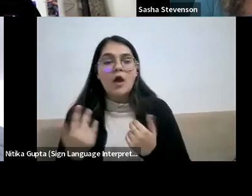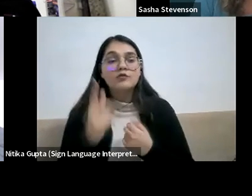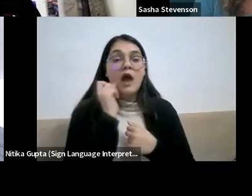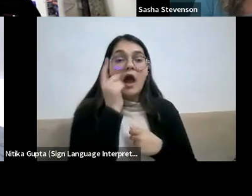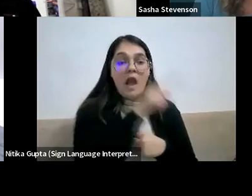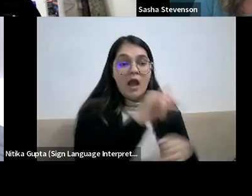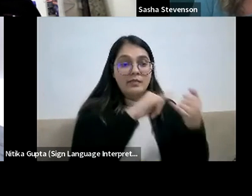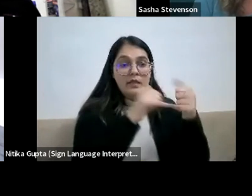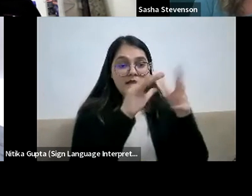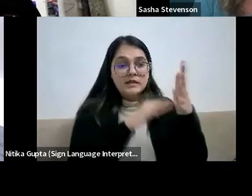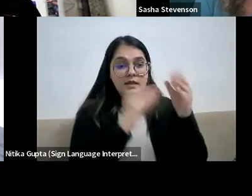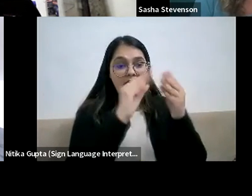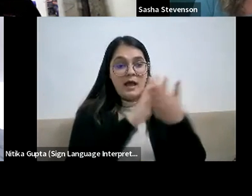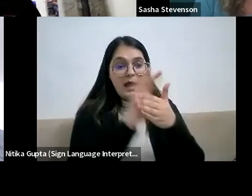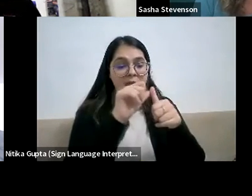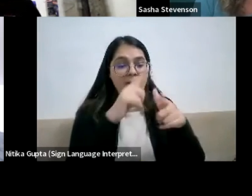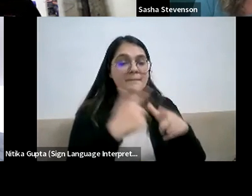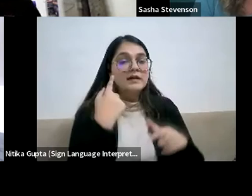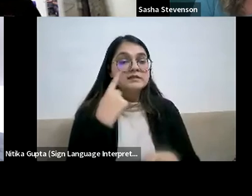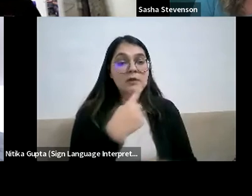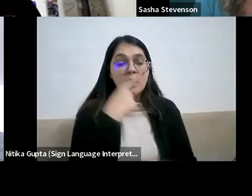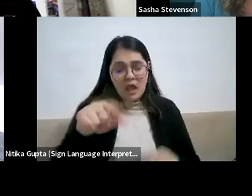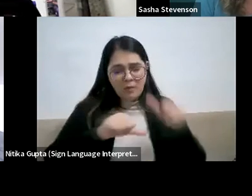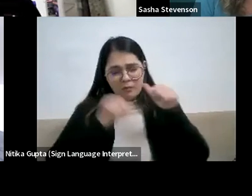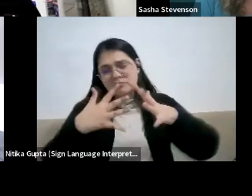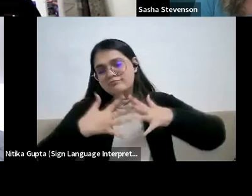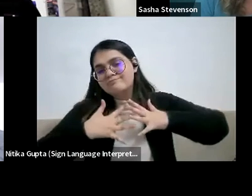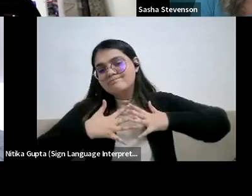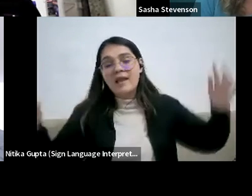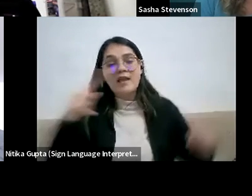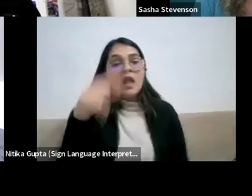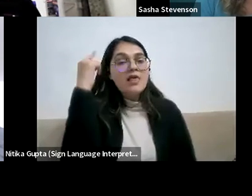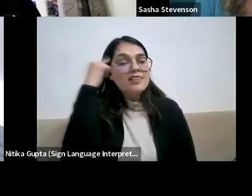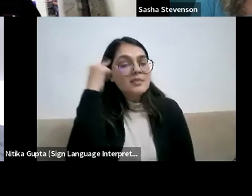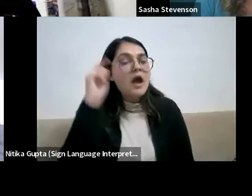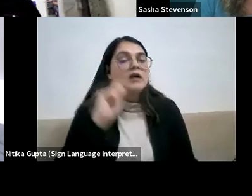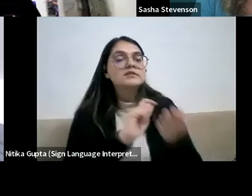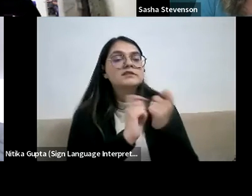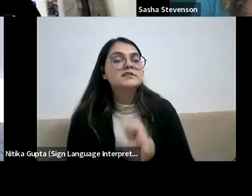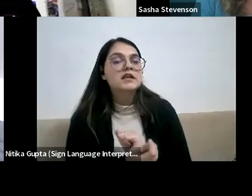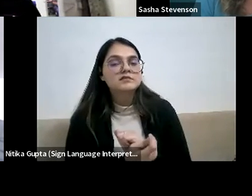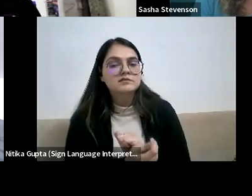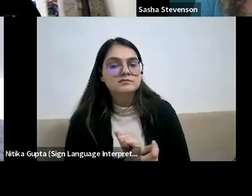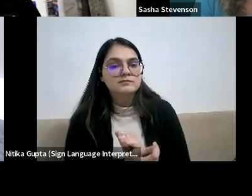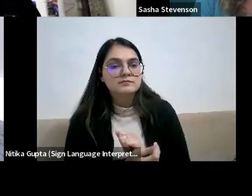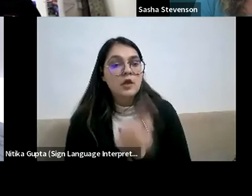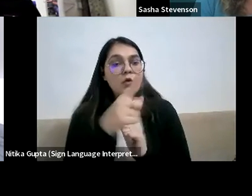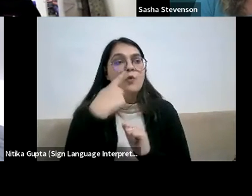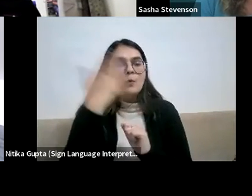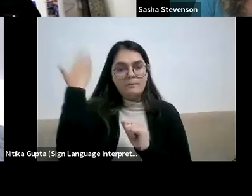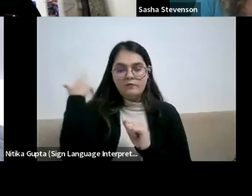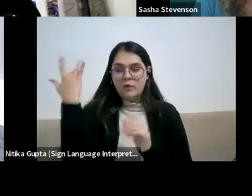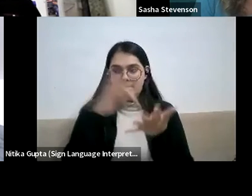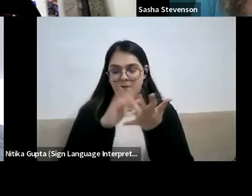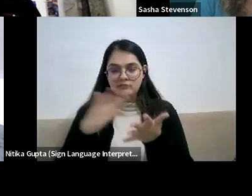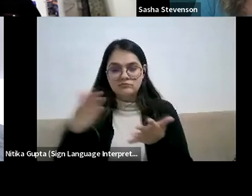मतलब माइंडसेट चेंजिंग जो है ना, मतलब जो एरिया में लोगों को एंट्री नहीं था,